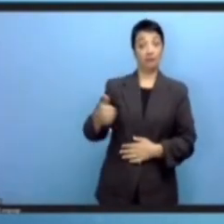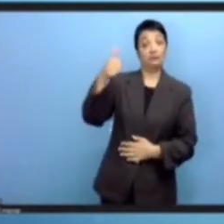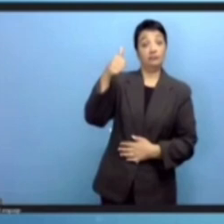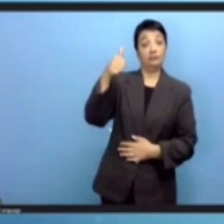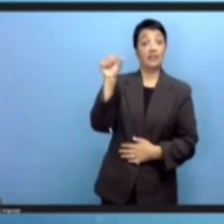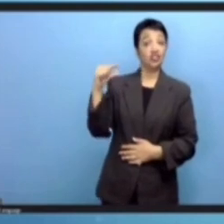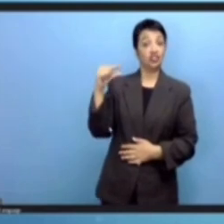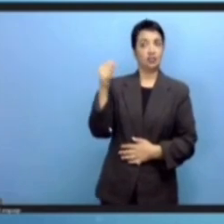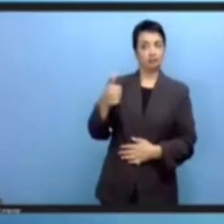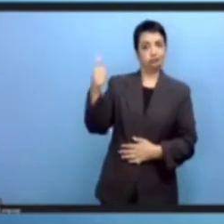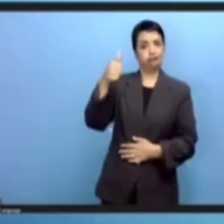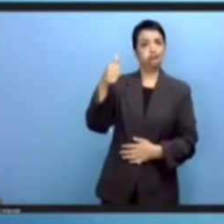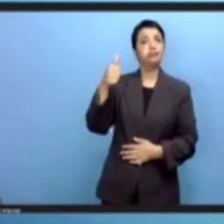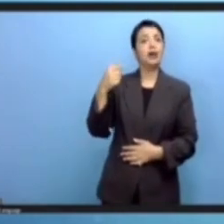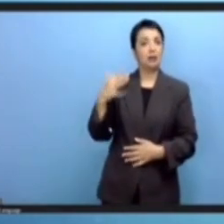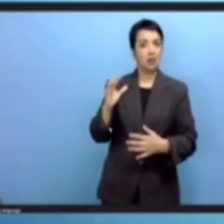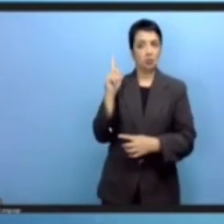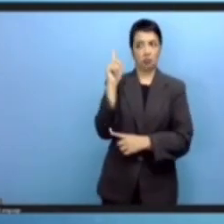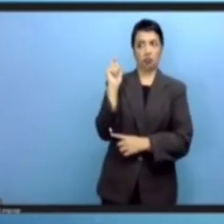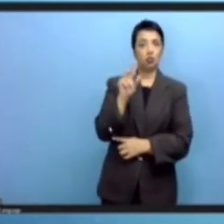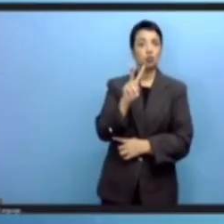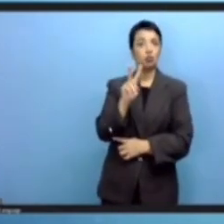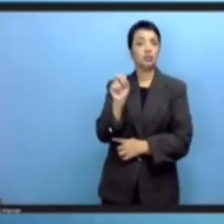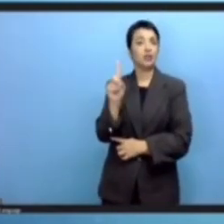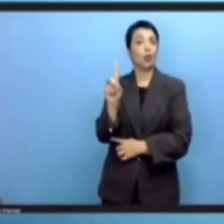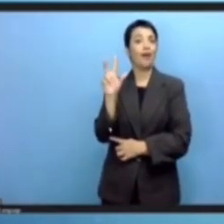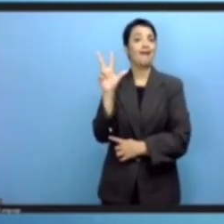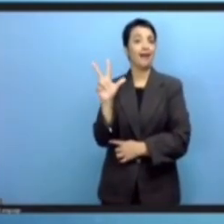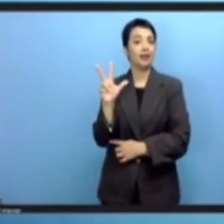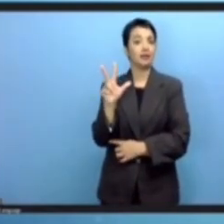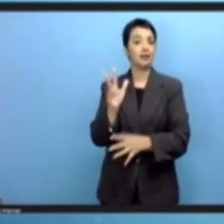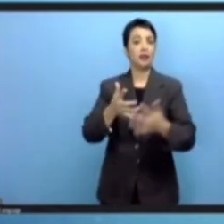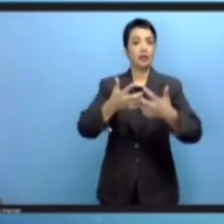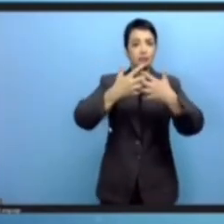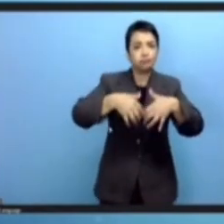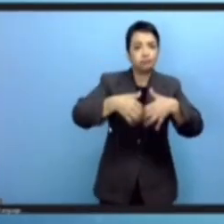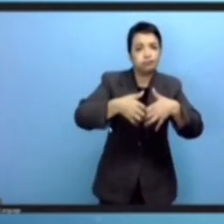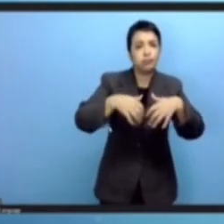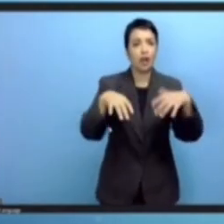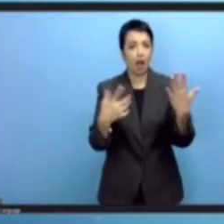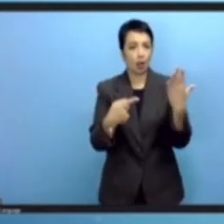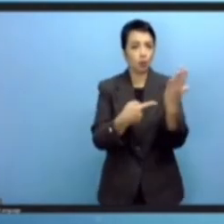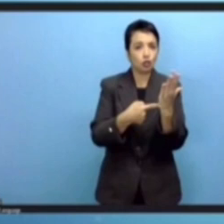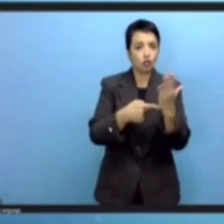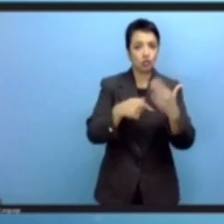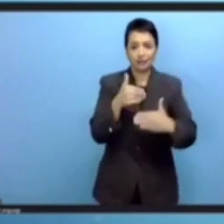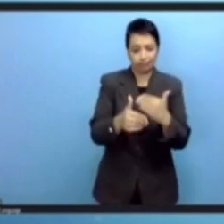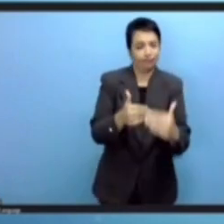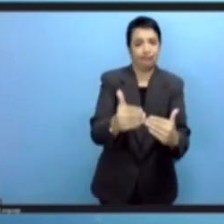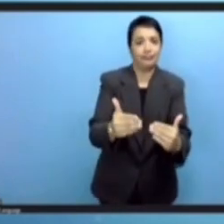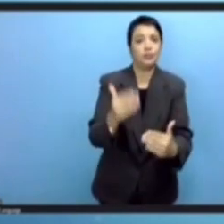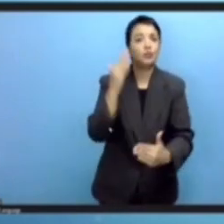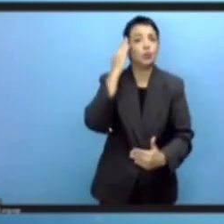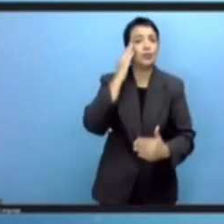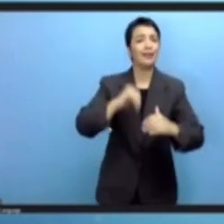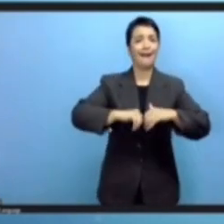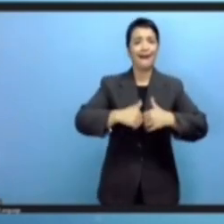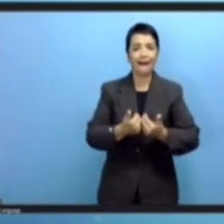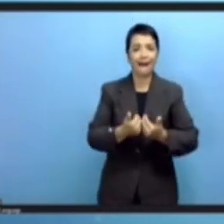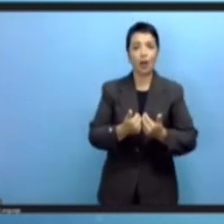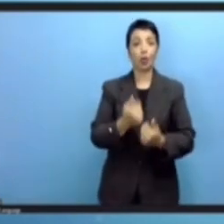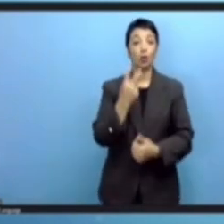parlé de coopération digitale en 2018, l'un des domaines clés sur lesquels on a mis l'accent, c'est